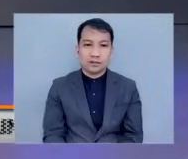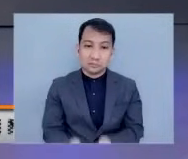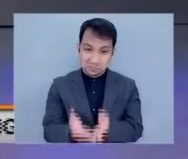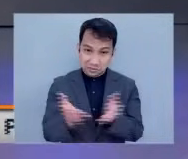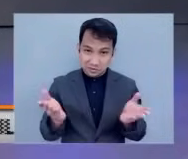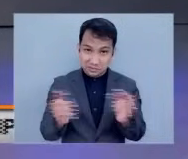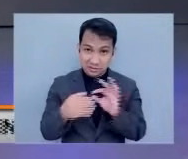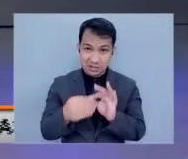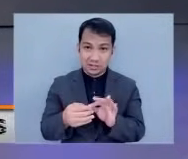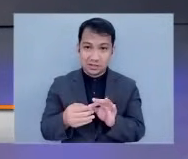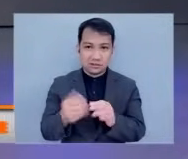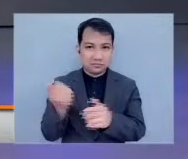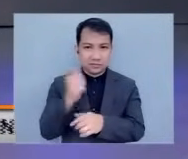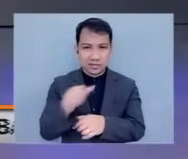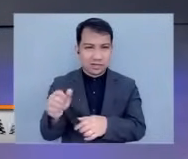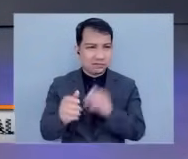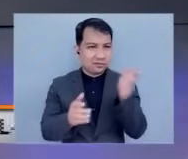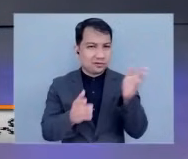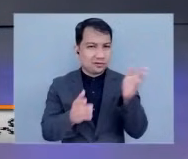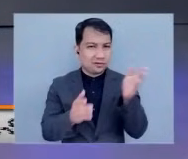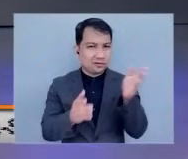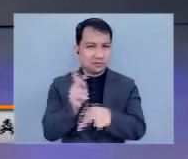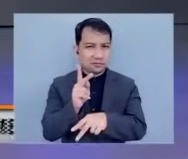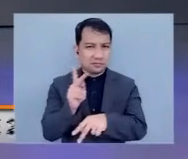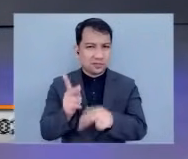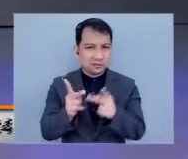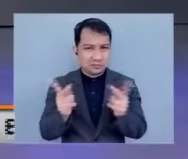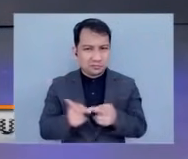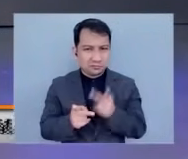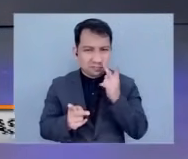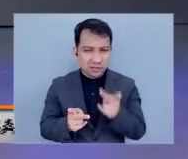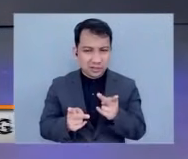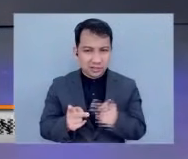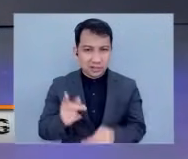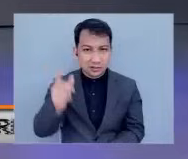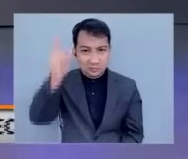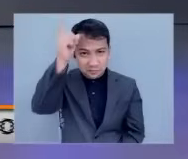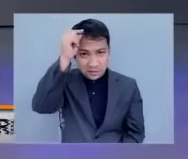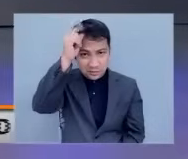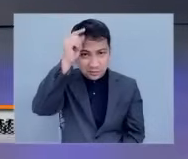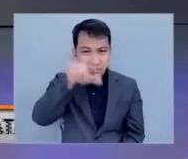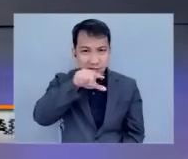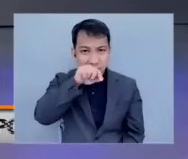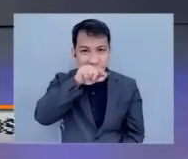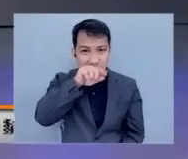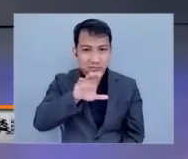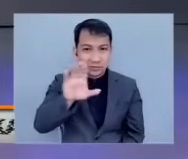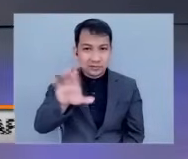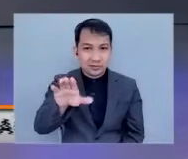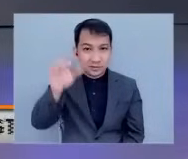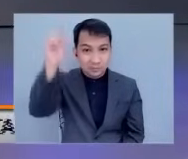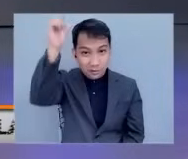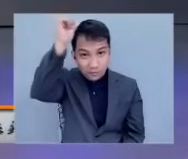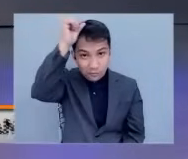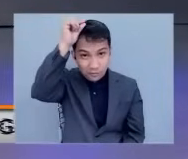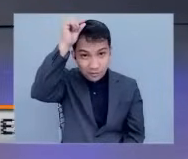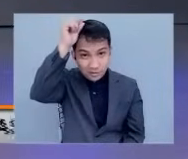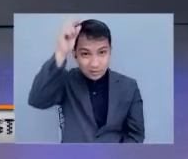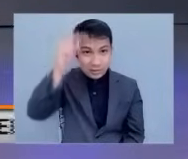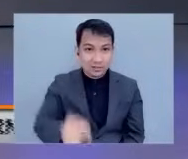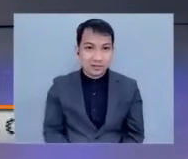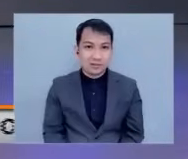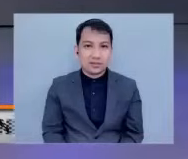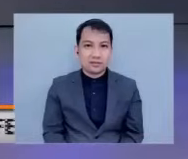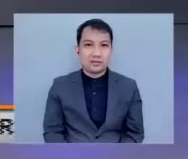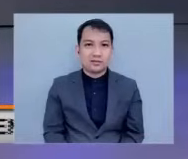Kahit saan ka pumunta, marami kang makikitang mga nagsulputang bibe sa mga ulo. Pati, wala pa naman wala yung mga bibe nyo,